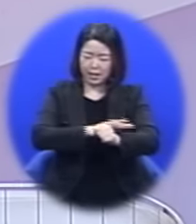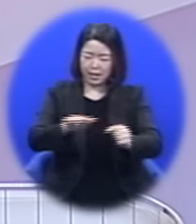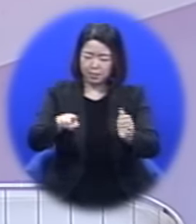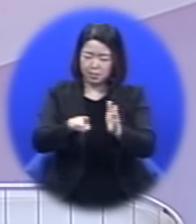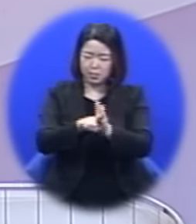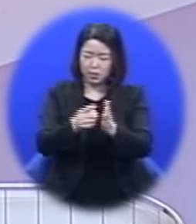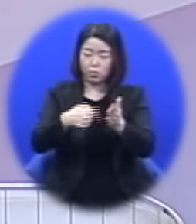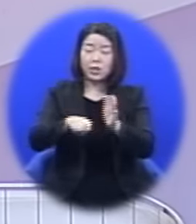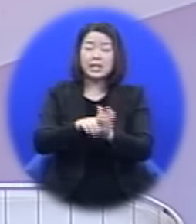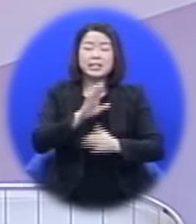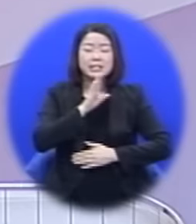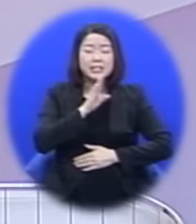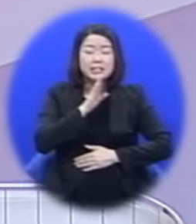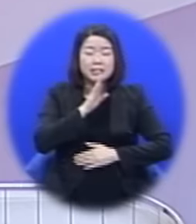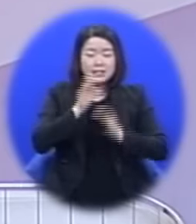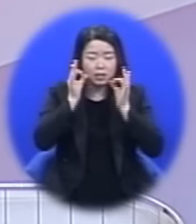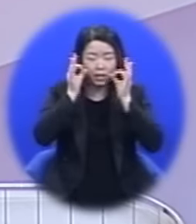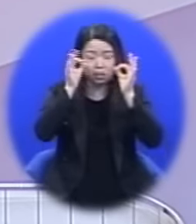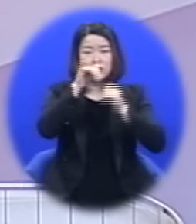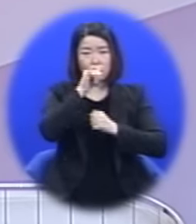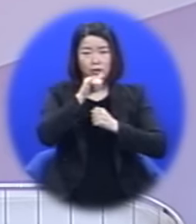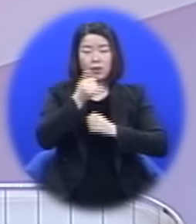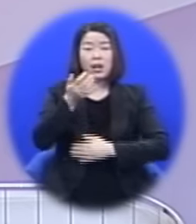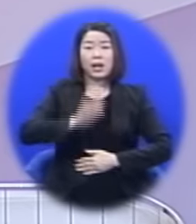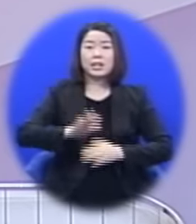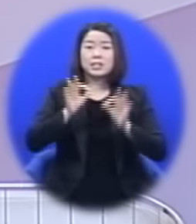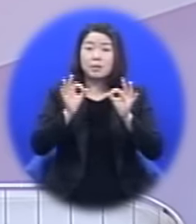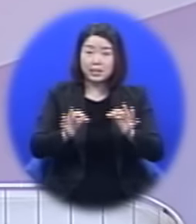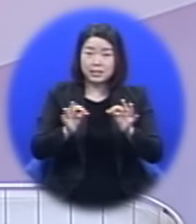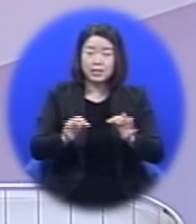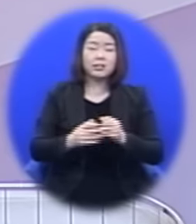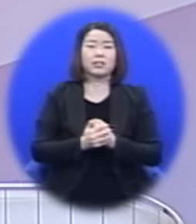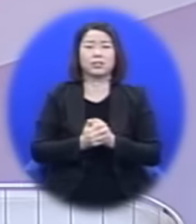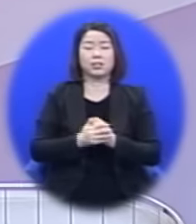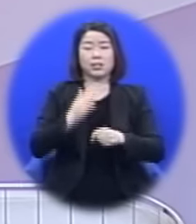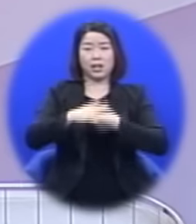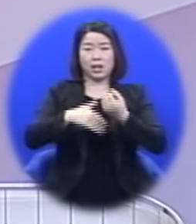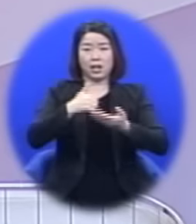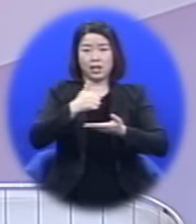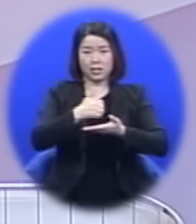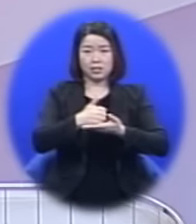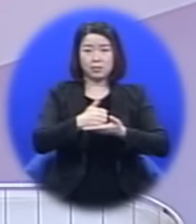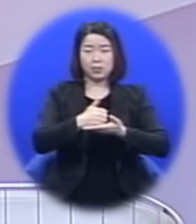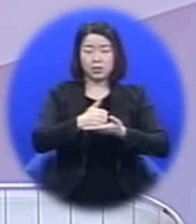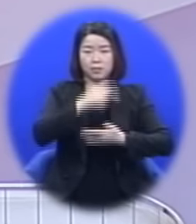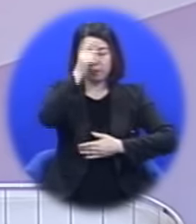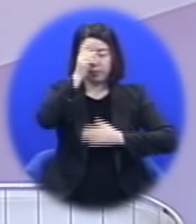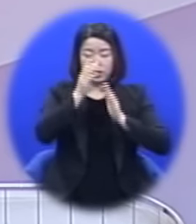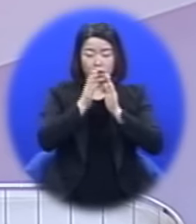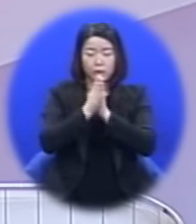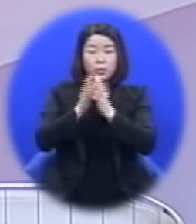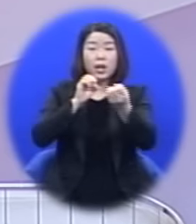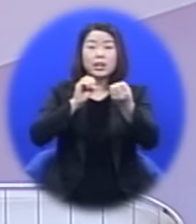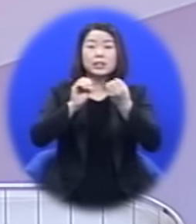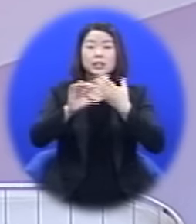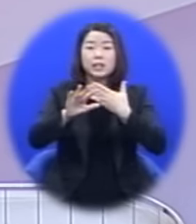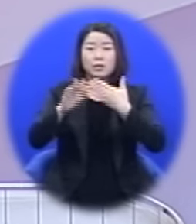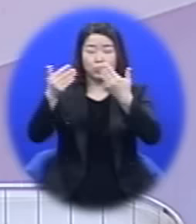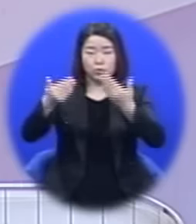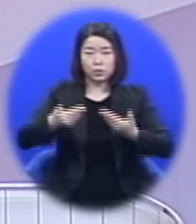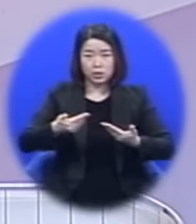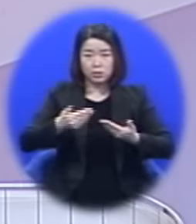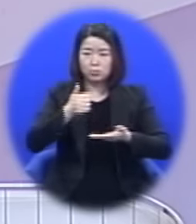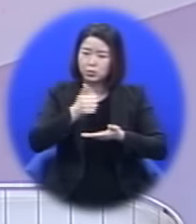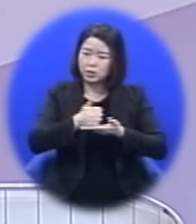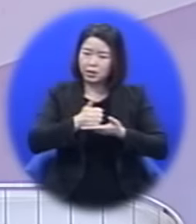그런데 이제는 하나님이 정말 기도에 응답하시는 분이신가,